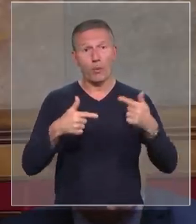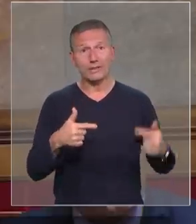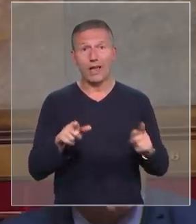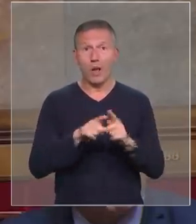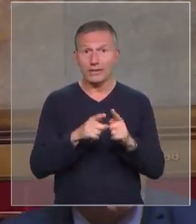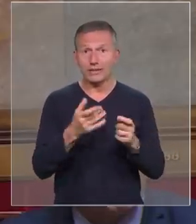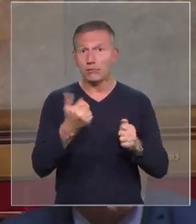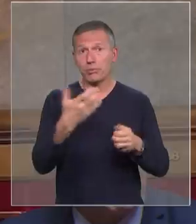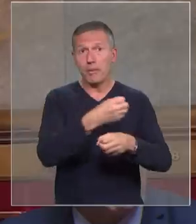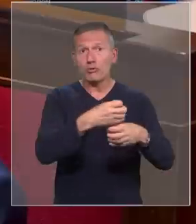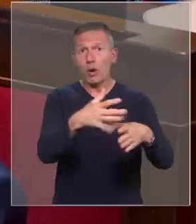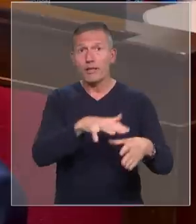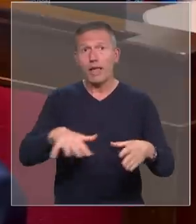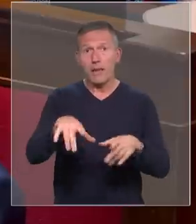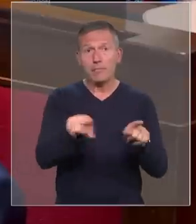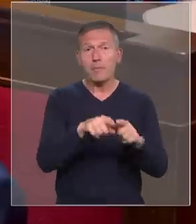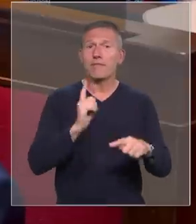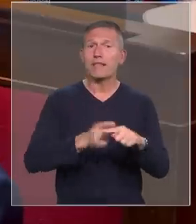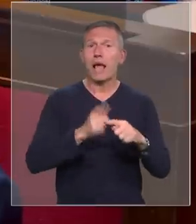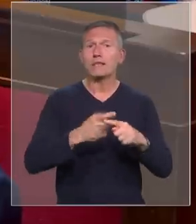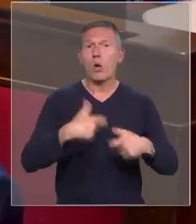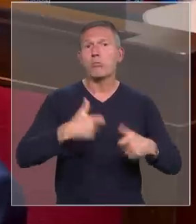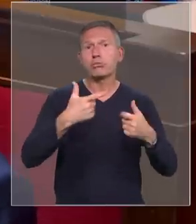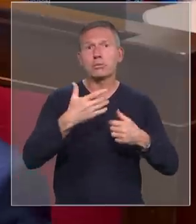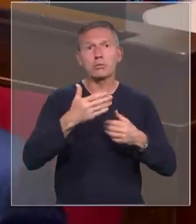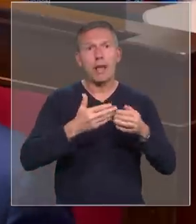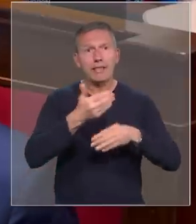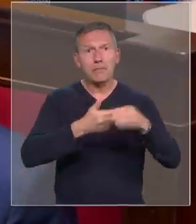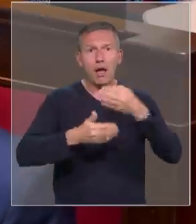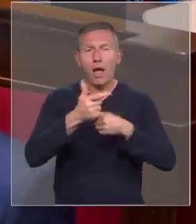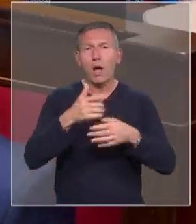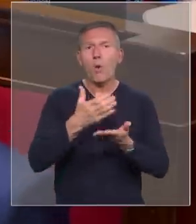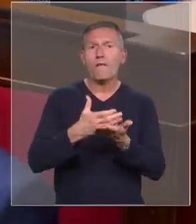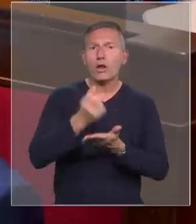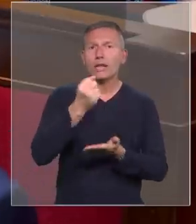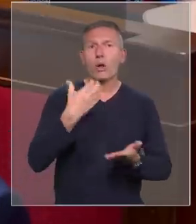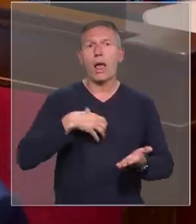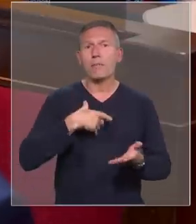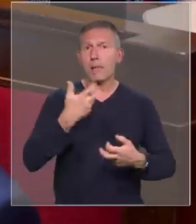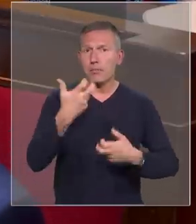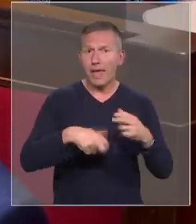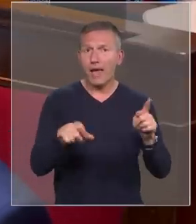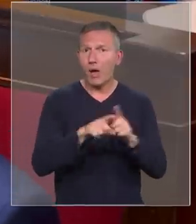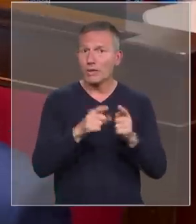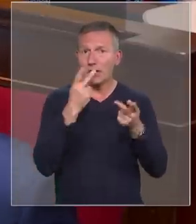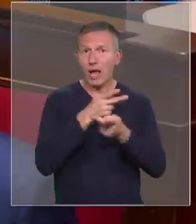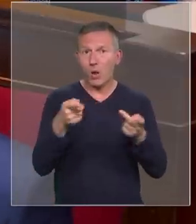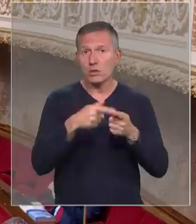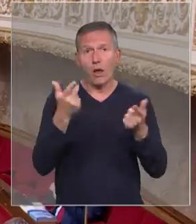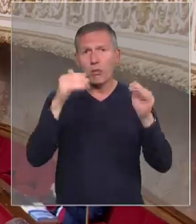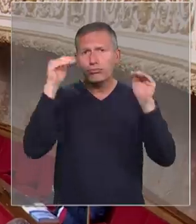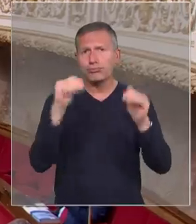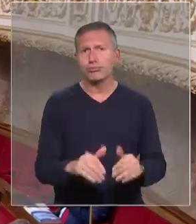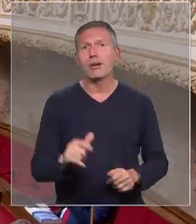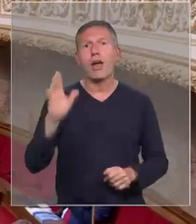majorité d'acteurs, de la Fédération du bâtiment à la Fondation Abbé Pierre. Difficile d'égaler un tel naufrage, et ce n'est pas moi qui le dis, mais un